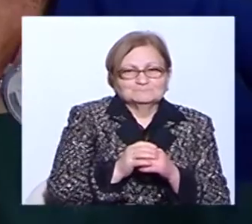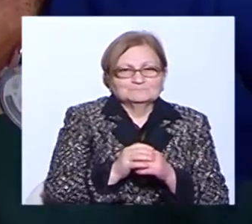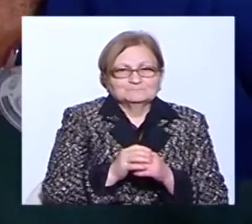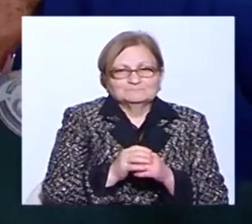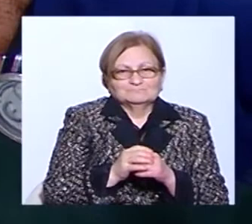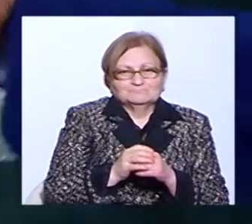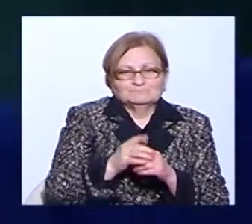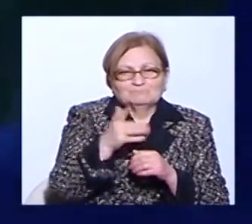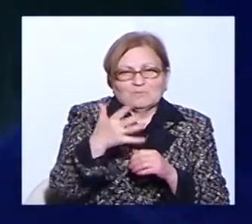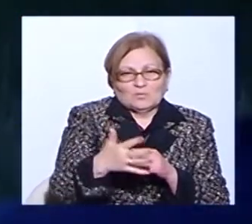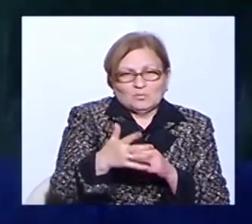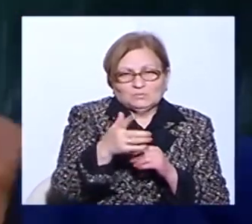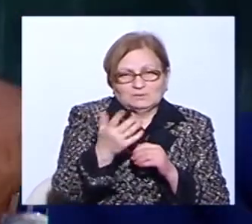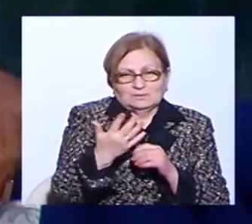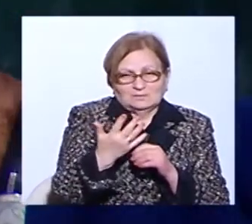Es mehute,